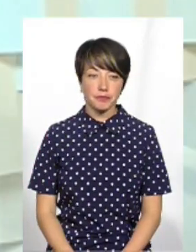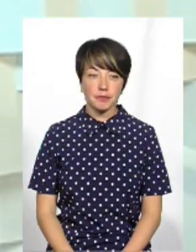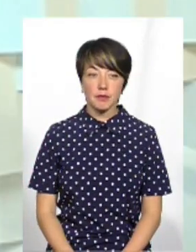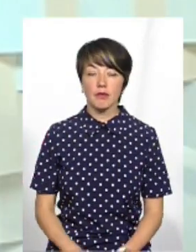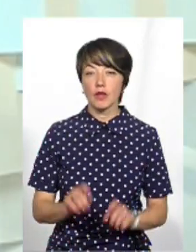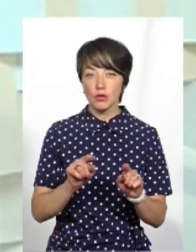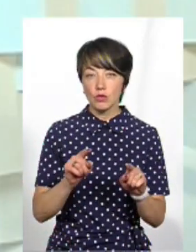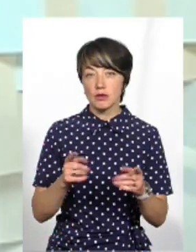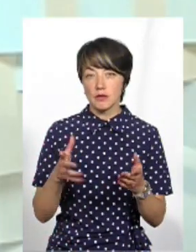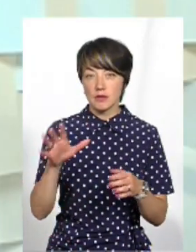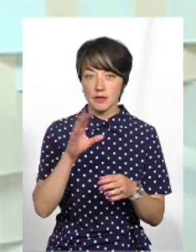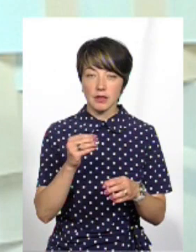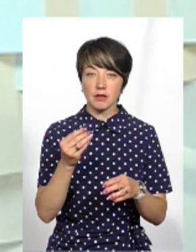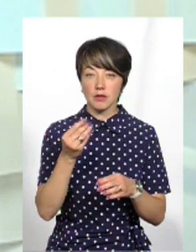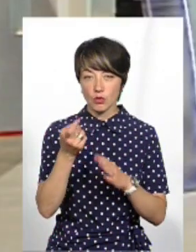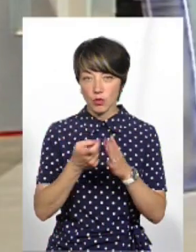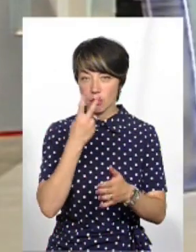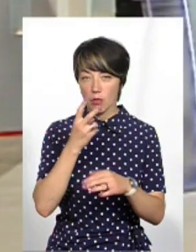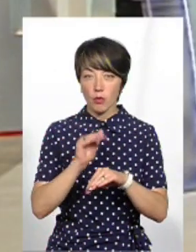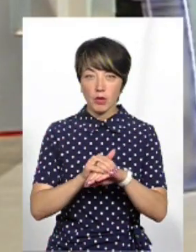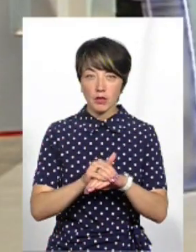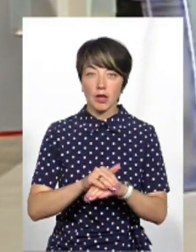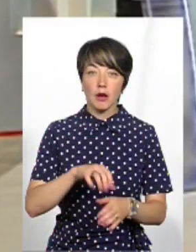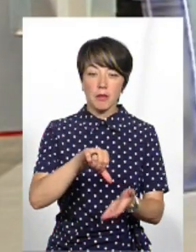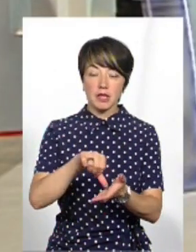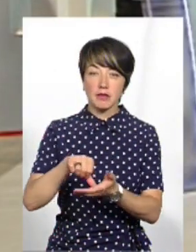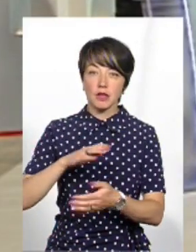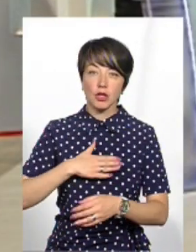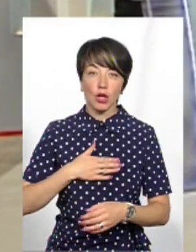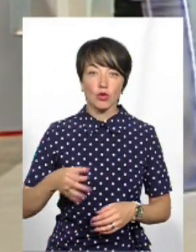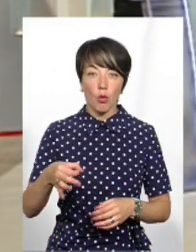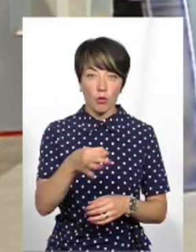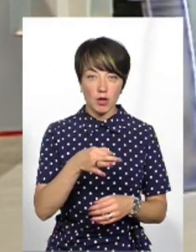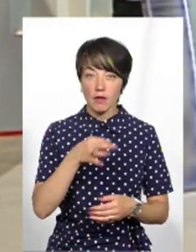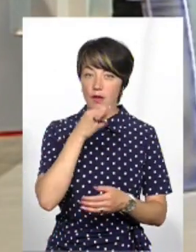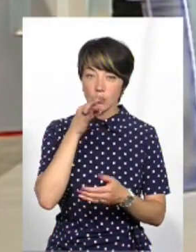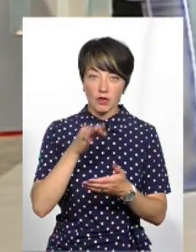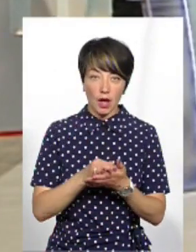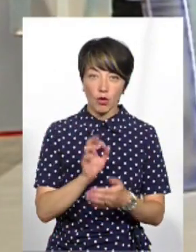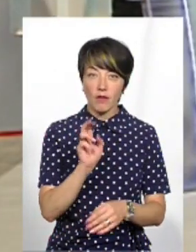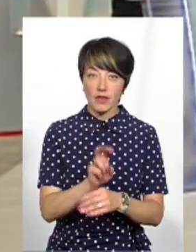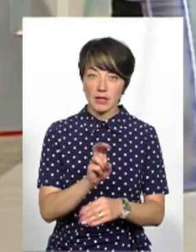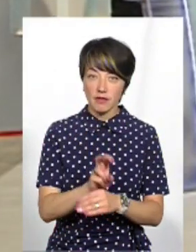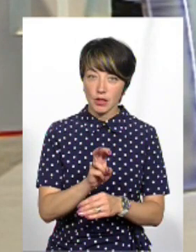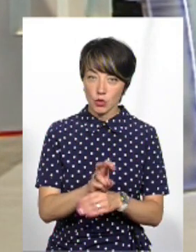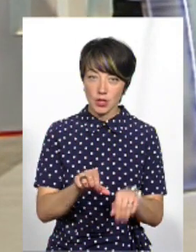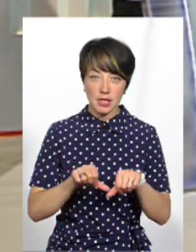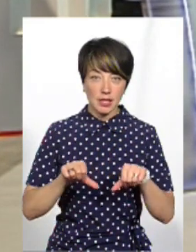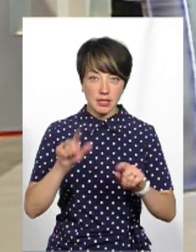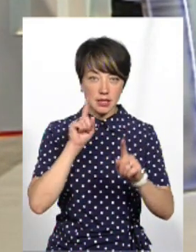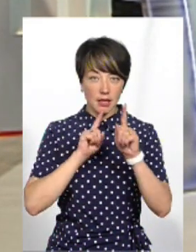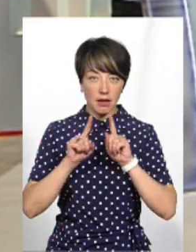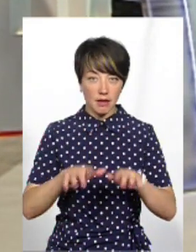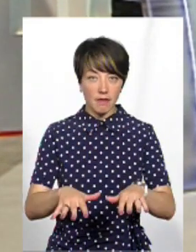Ну, тут з всіх інформаційних довідок помітно, що представники нашої області так відповідально відвідують